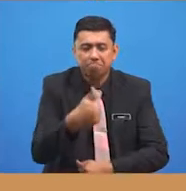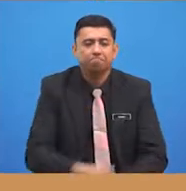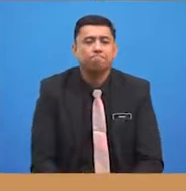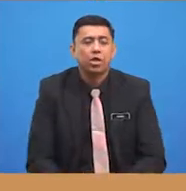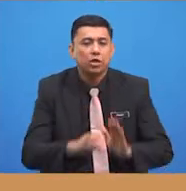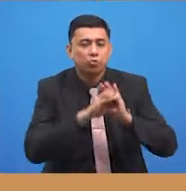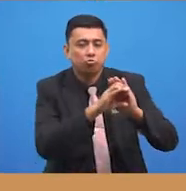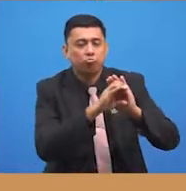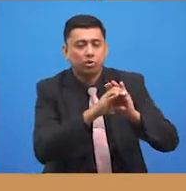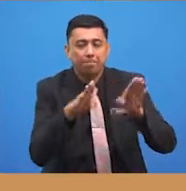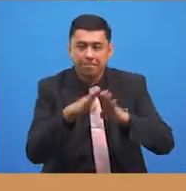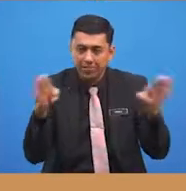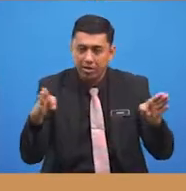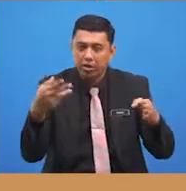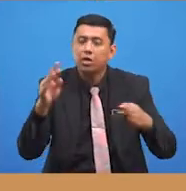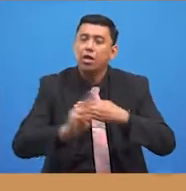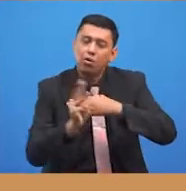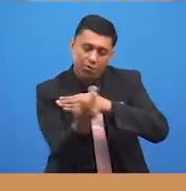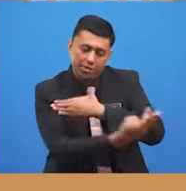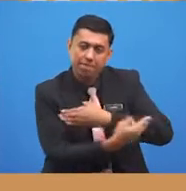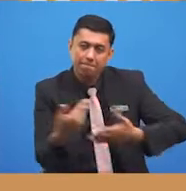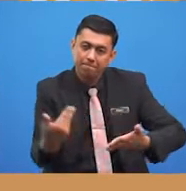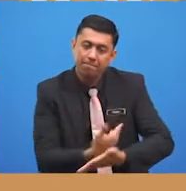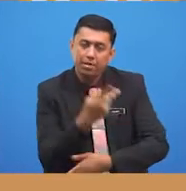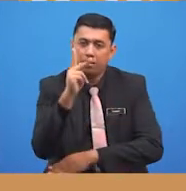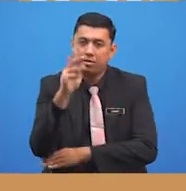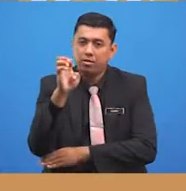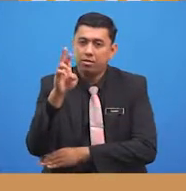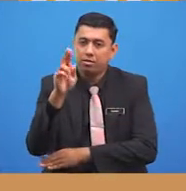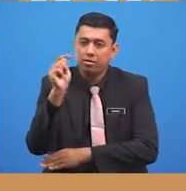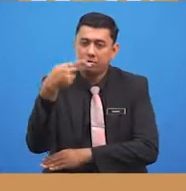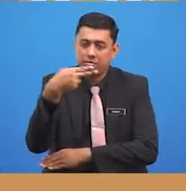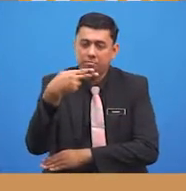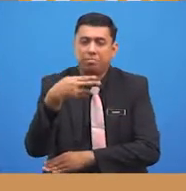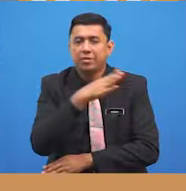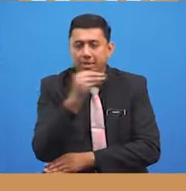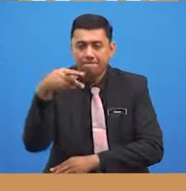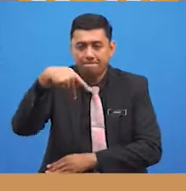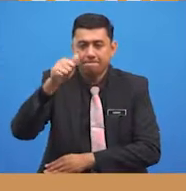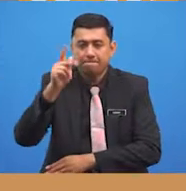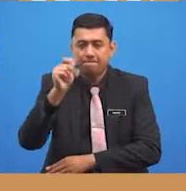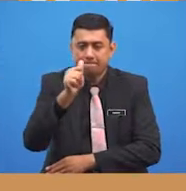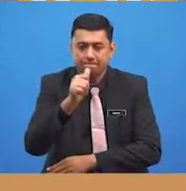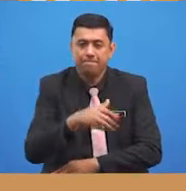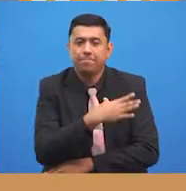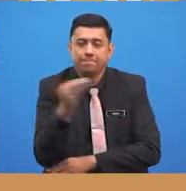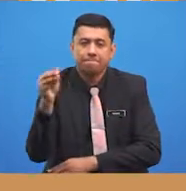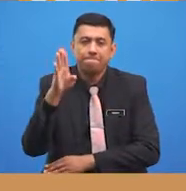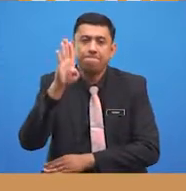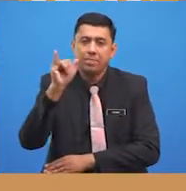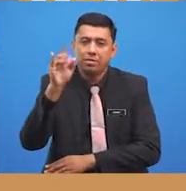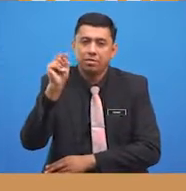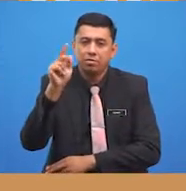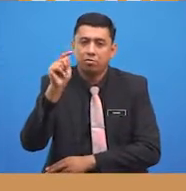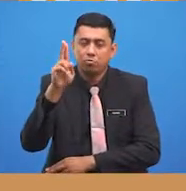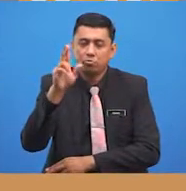Sebagai contoh, pembukaan kawasan baharu iaitu Kertih dan Paka di Terengganu, Bintulu dan Miri di Sarawak